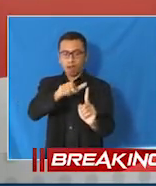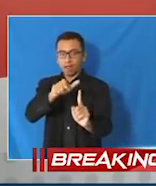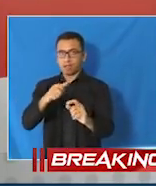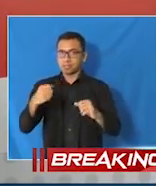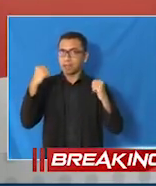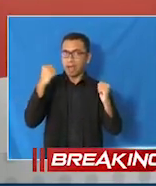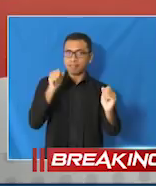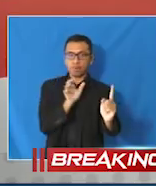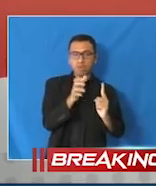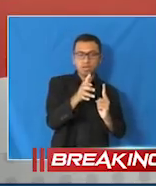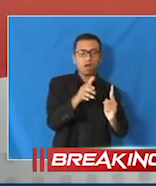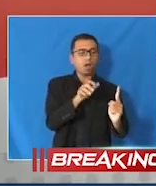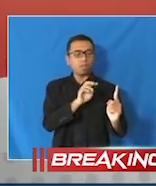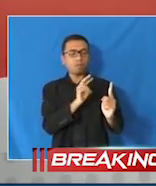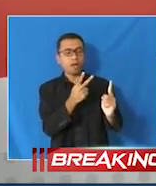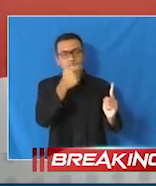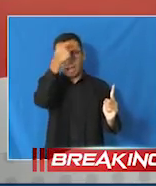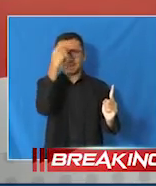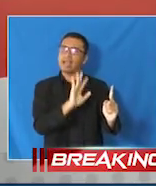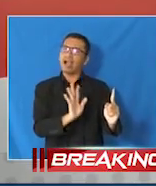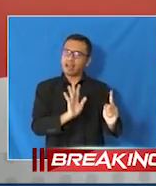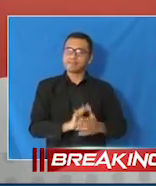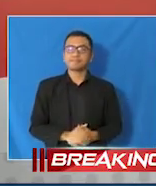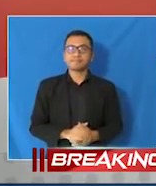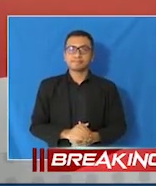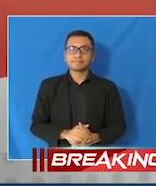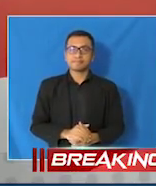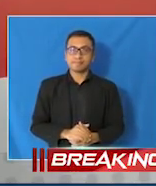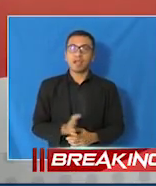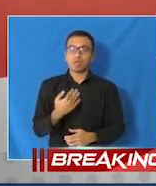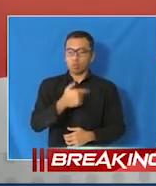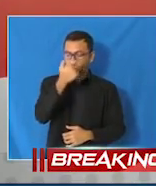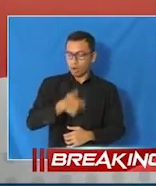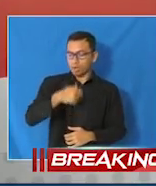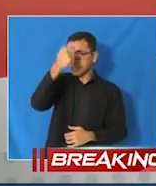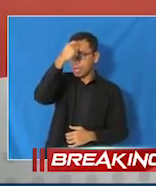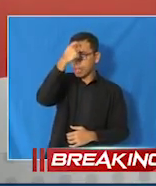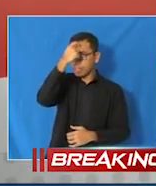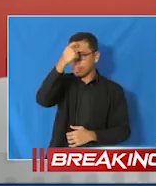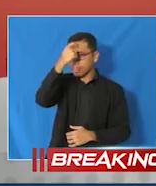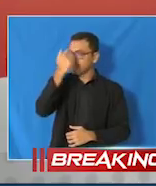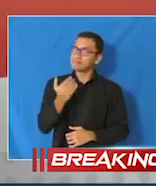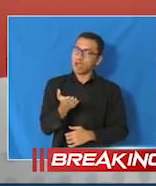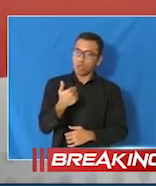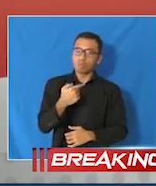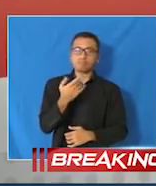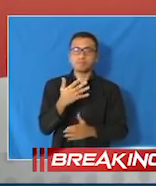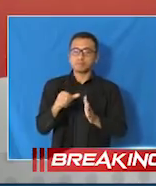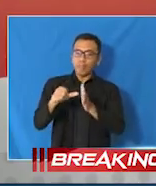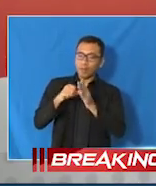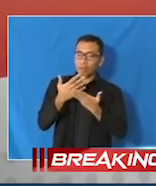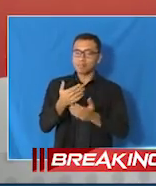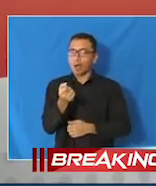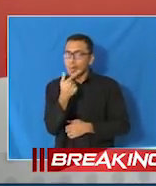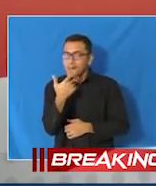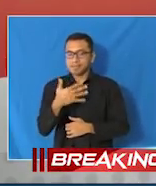sampai menjadi sakit dan Mari kita lindungi yang sakit untuk Bisa berobat sampai sembuh dan yang lebih